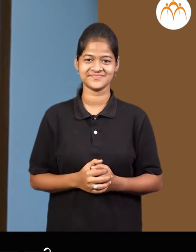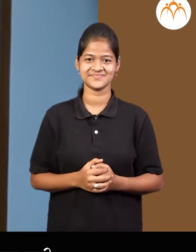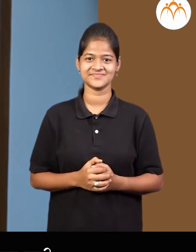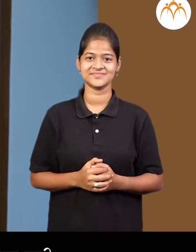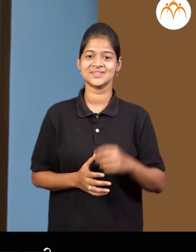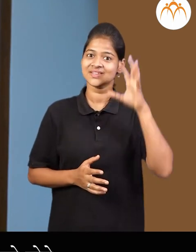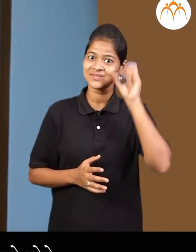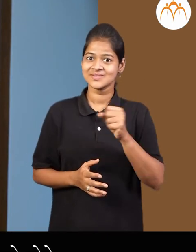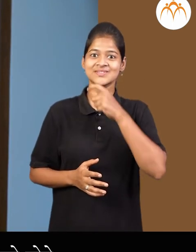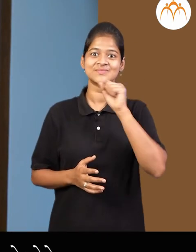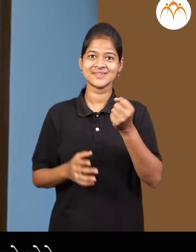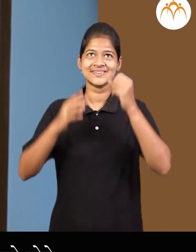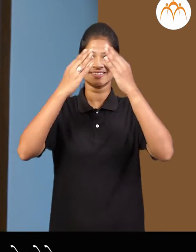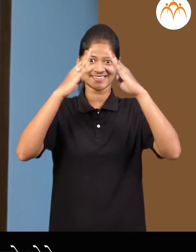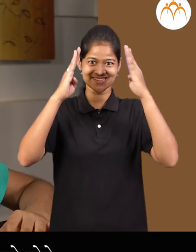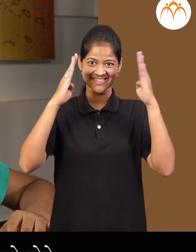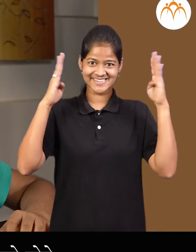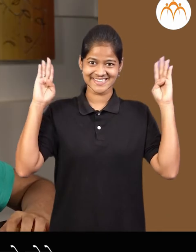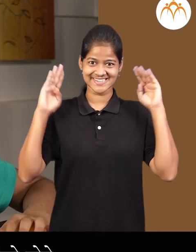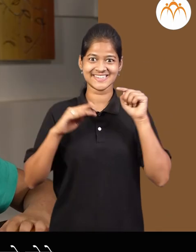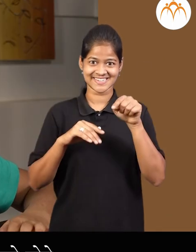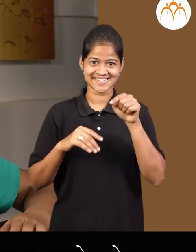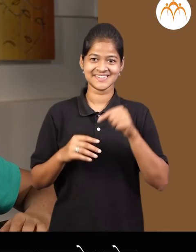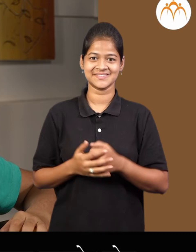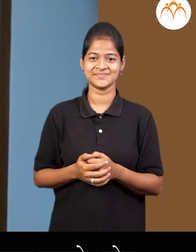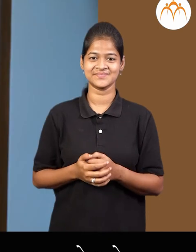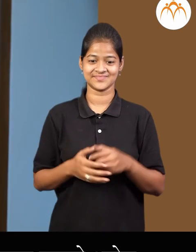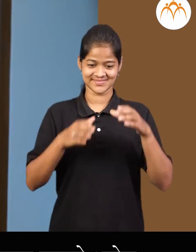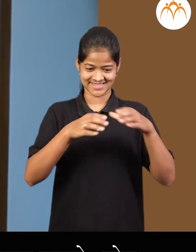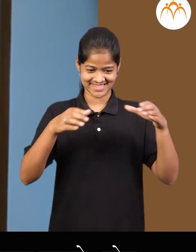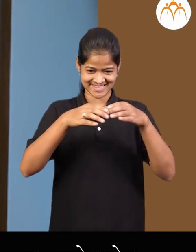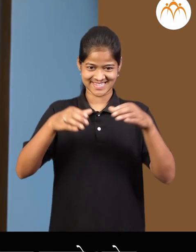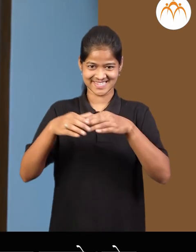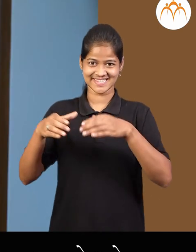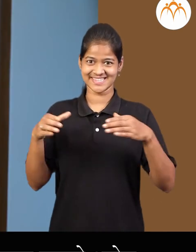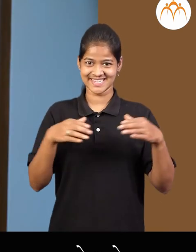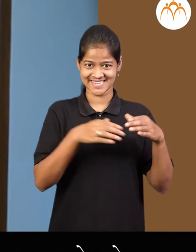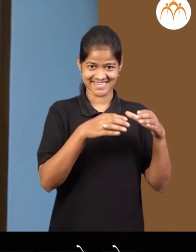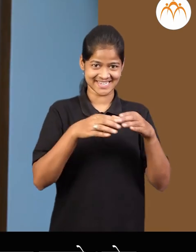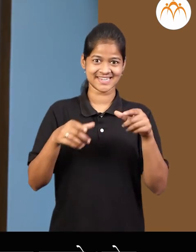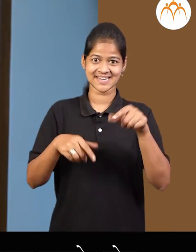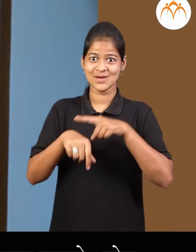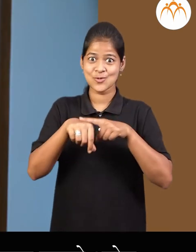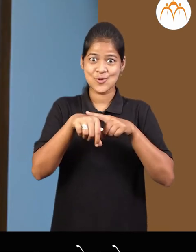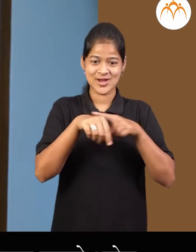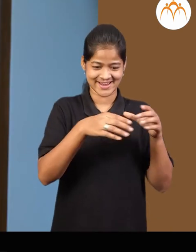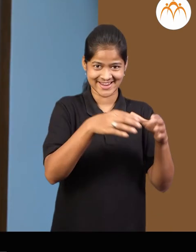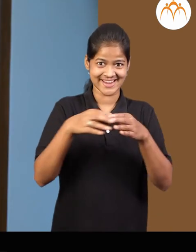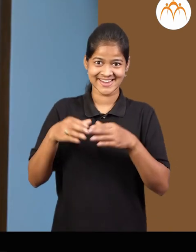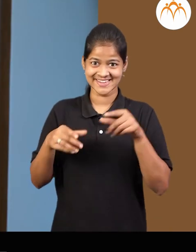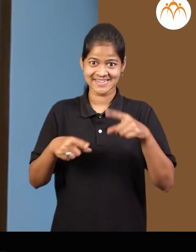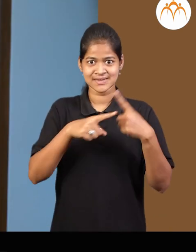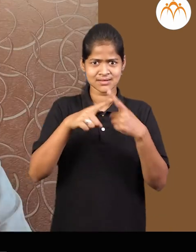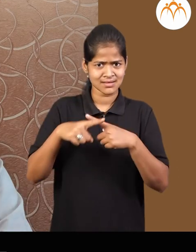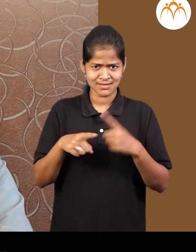किल्ला केला होता ना, बाजूने विटांचं कुंपण पण केलं होतं. किती विटा लागतील हे पण परिमिती काढूनच ठरवलं असेल,